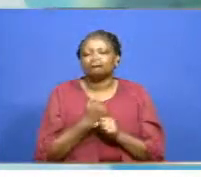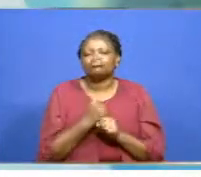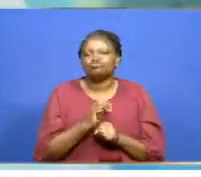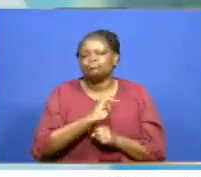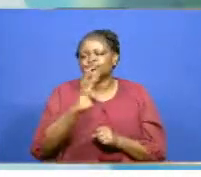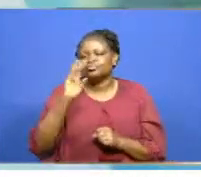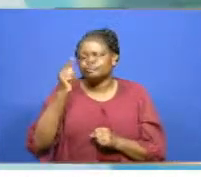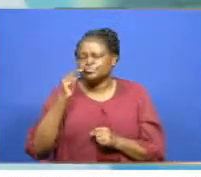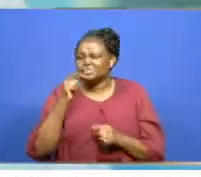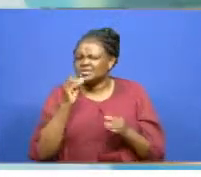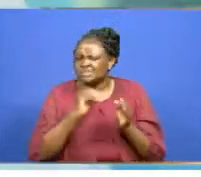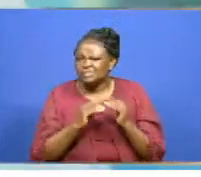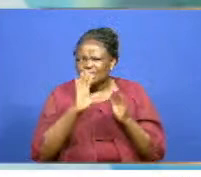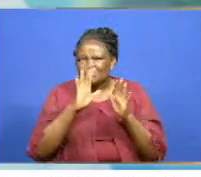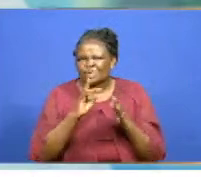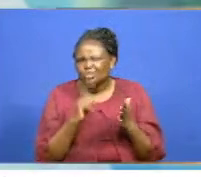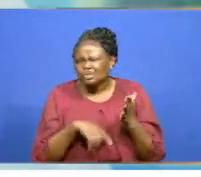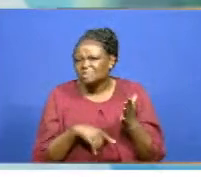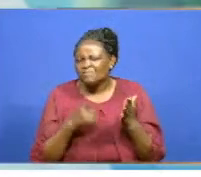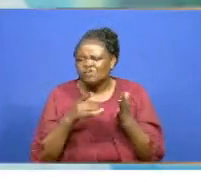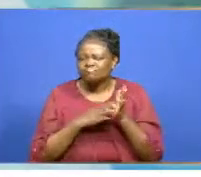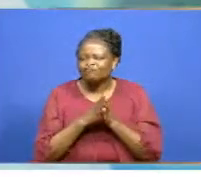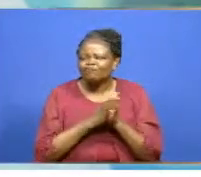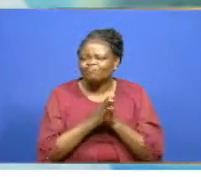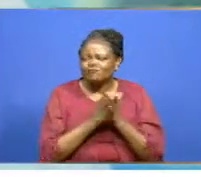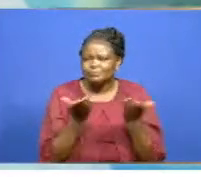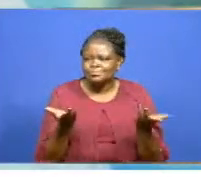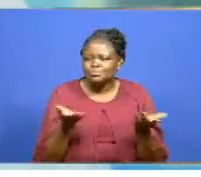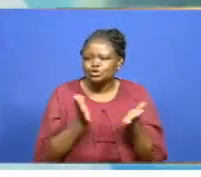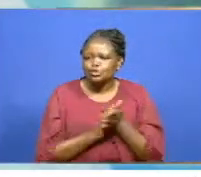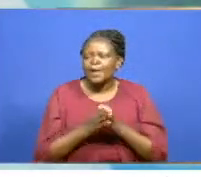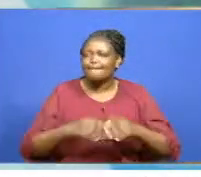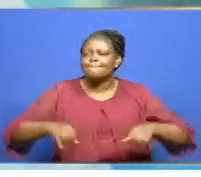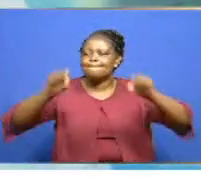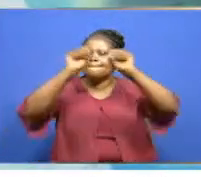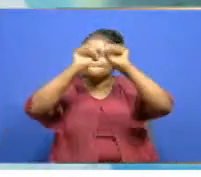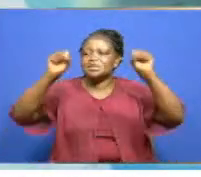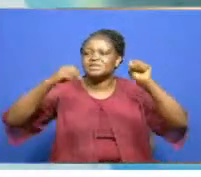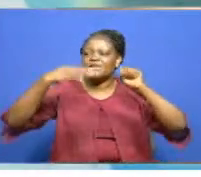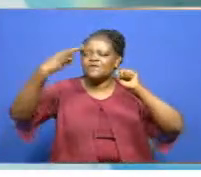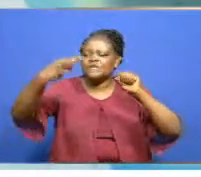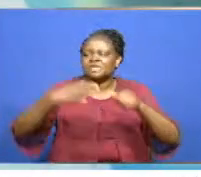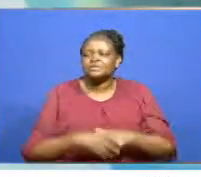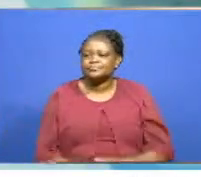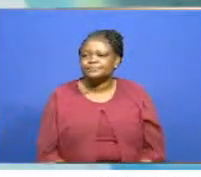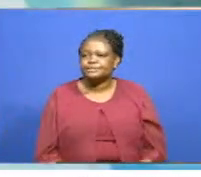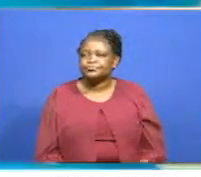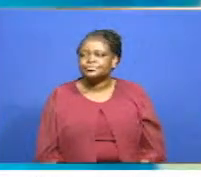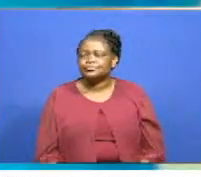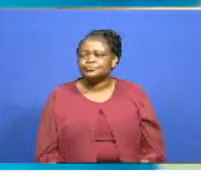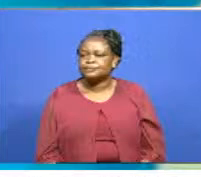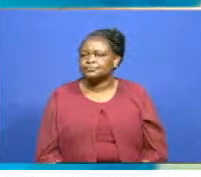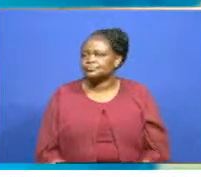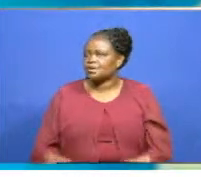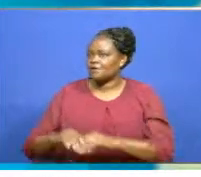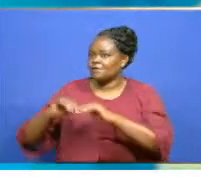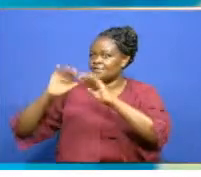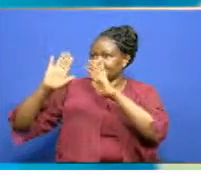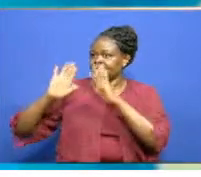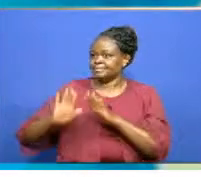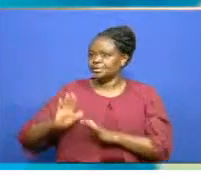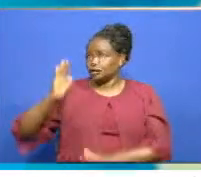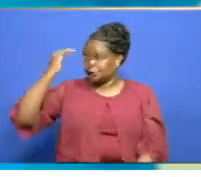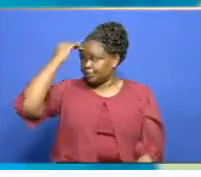una maana gani kwa azma yake pengine ya kuwa rais katika siku za usoni? Una maana mzito sana, na una maana